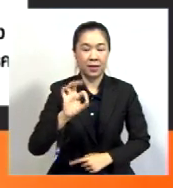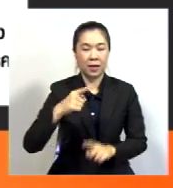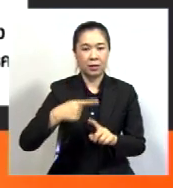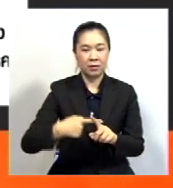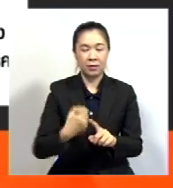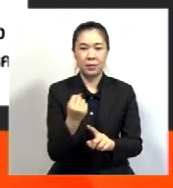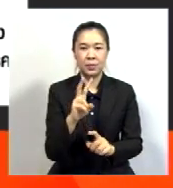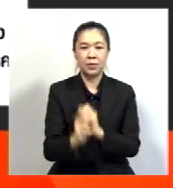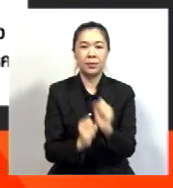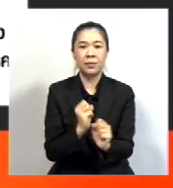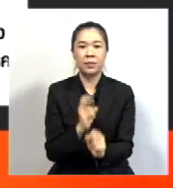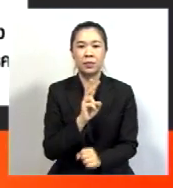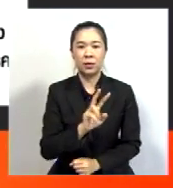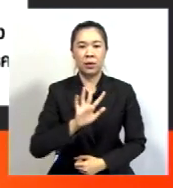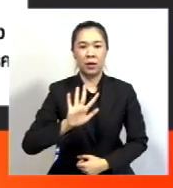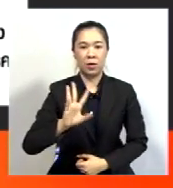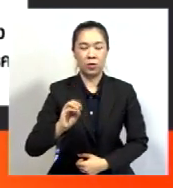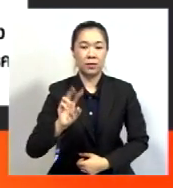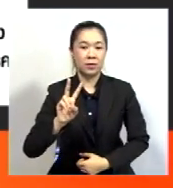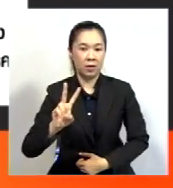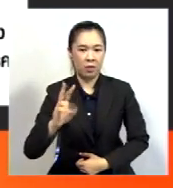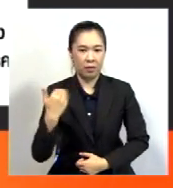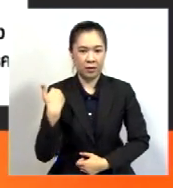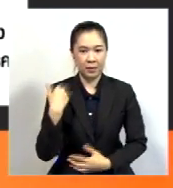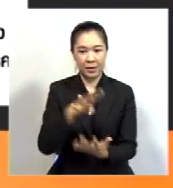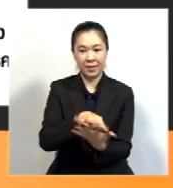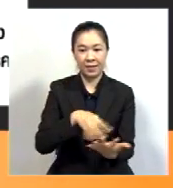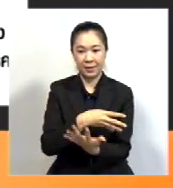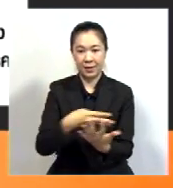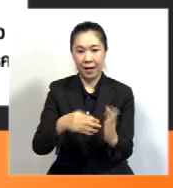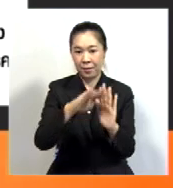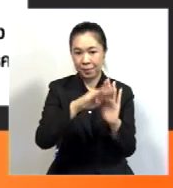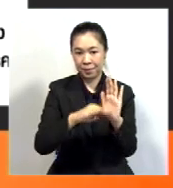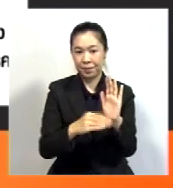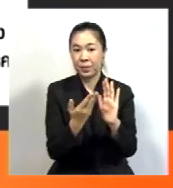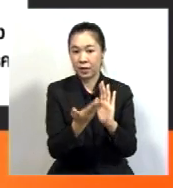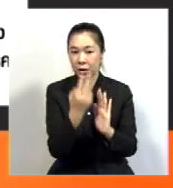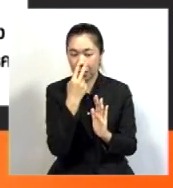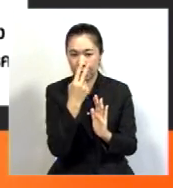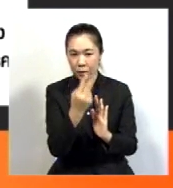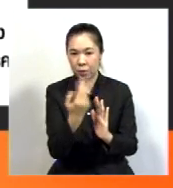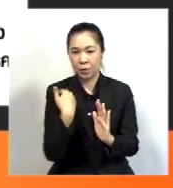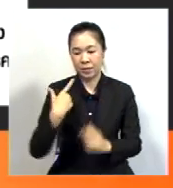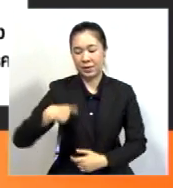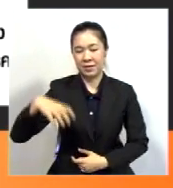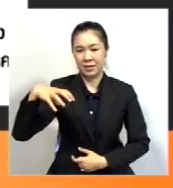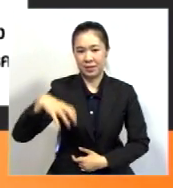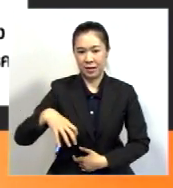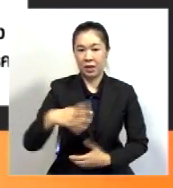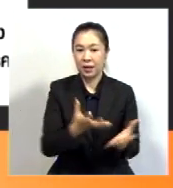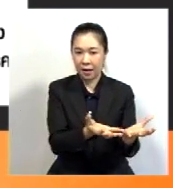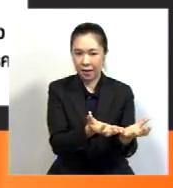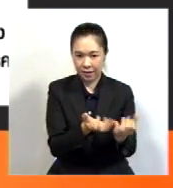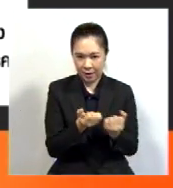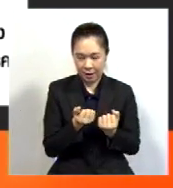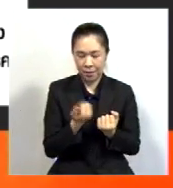คม2562คุณผู้ชมดูไปตามตารางที่เราขึ้นนะฮะศาลก็มีมติรับคำร้องและไม่ไต่สวนเพิ่มเติ